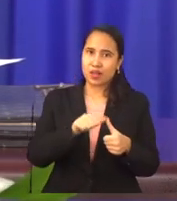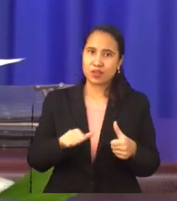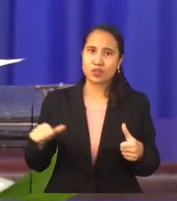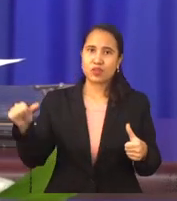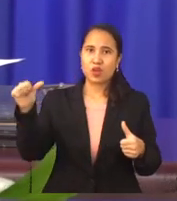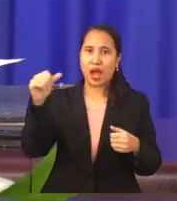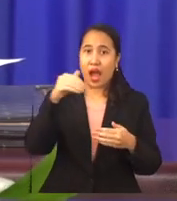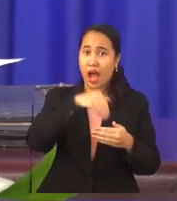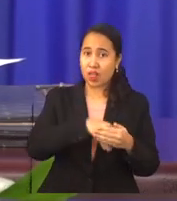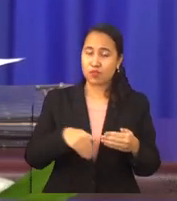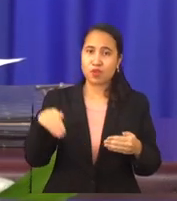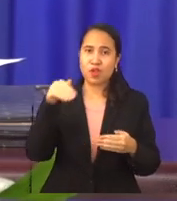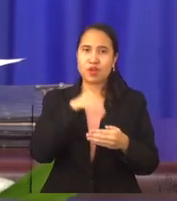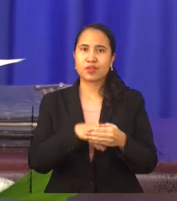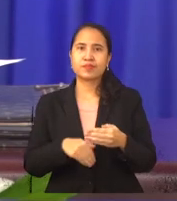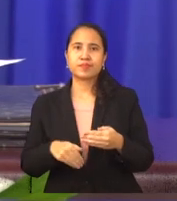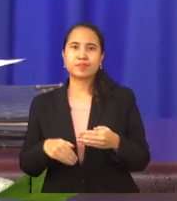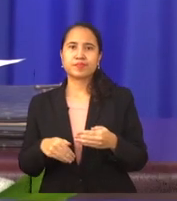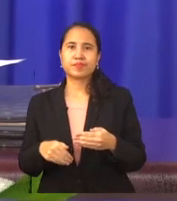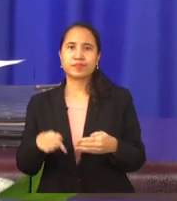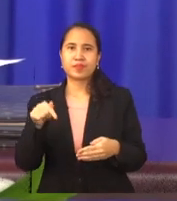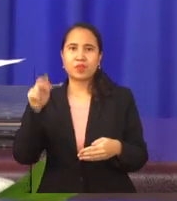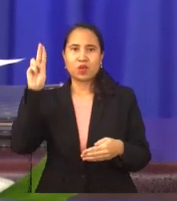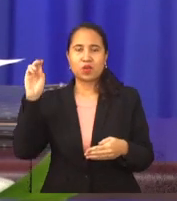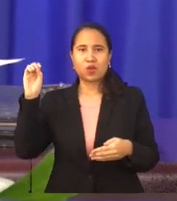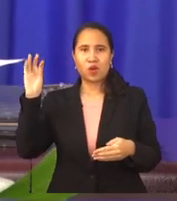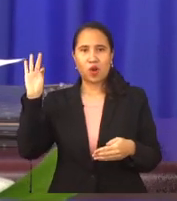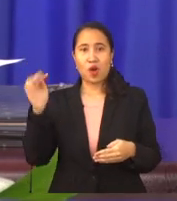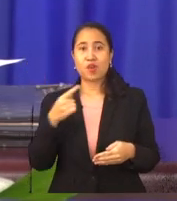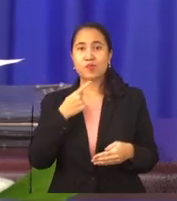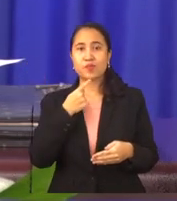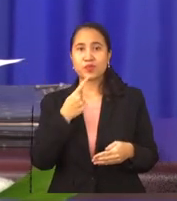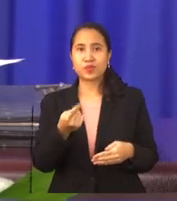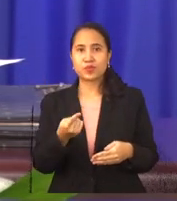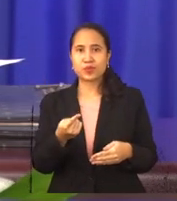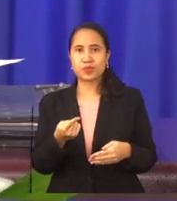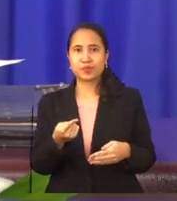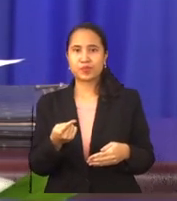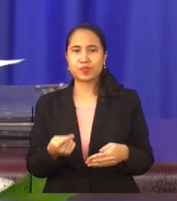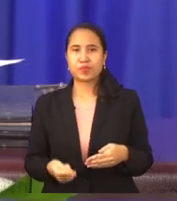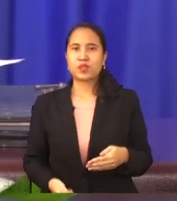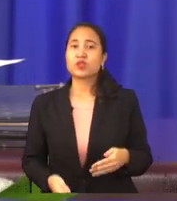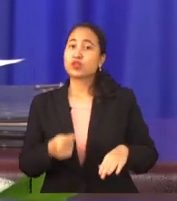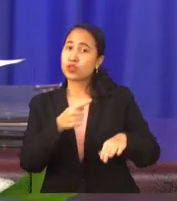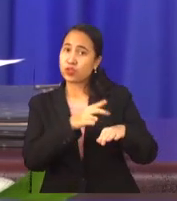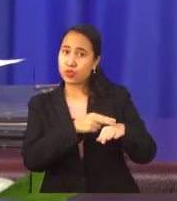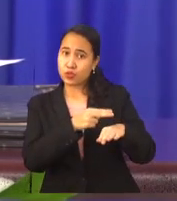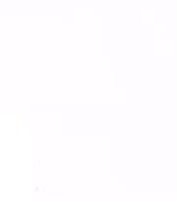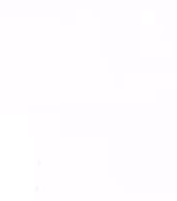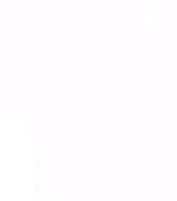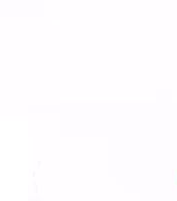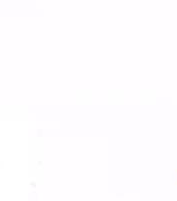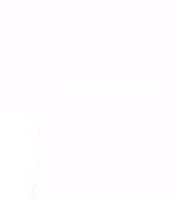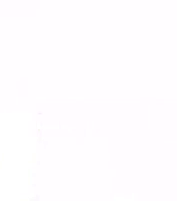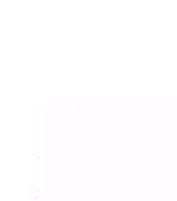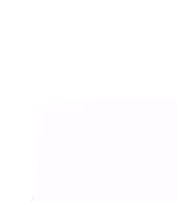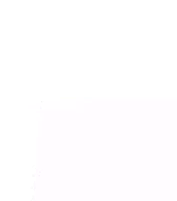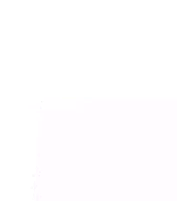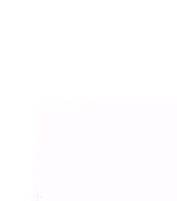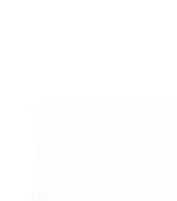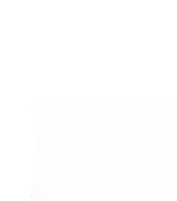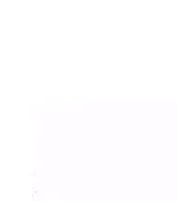zal aanvulling als hiervoor bedoeld door het hof moeten zijn ingegeven door de noodzaak van de in verband met de toetsing